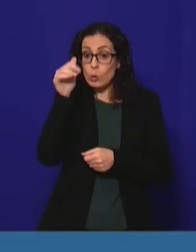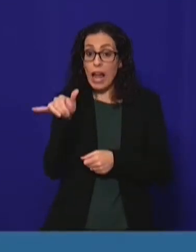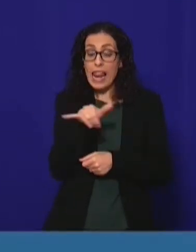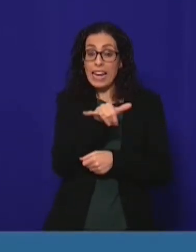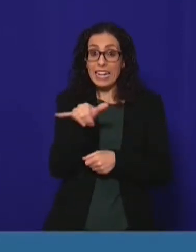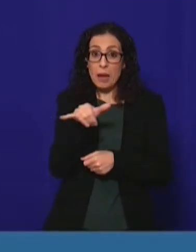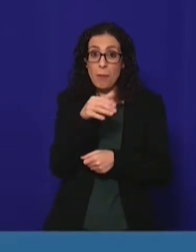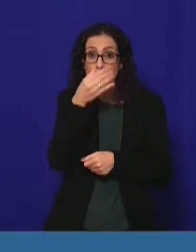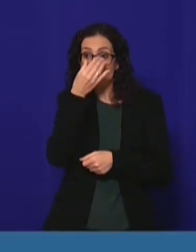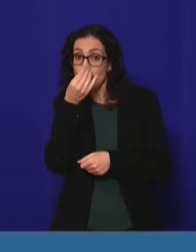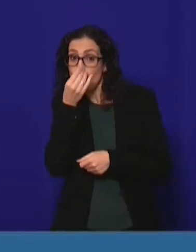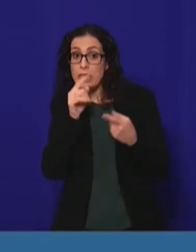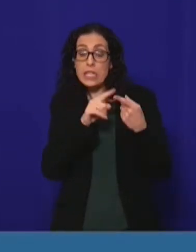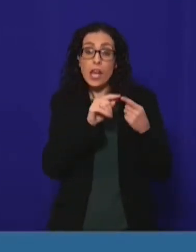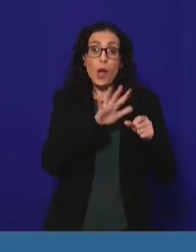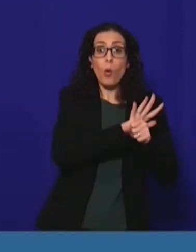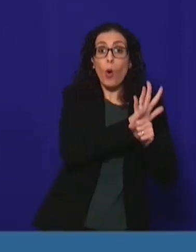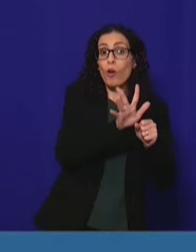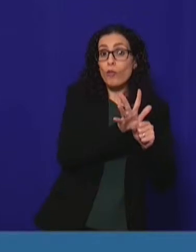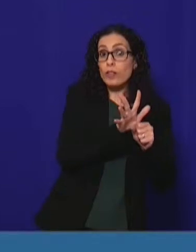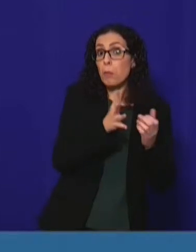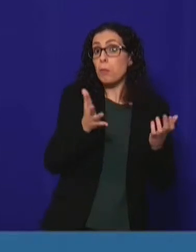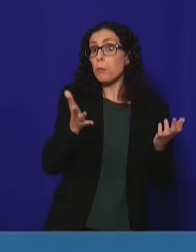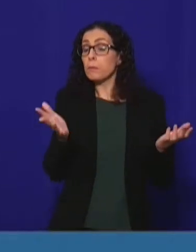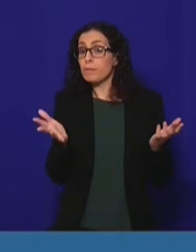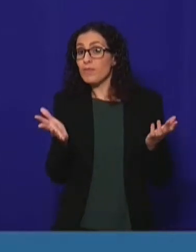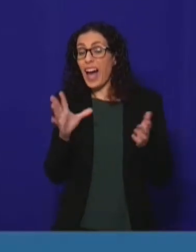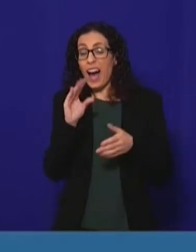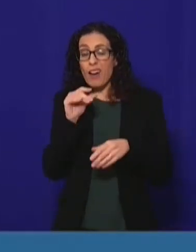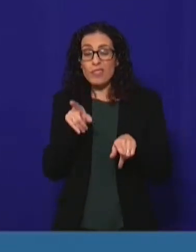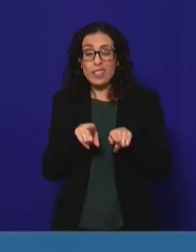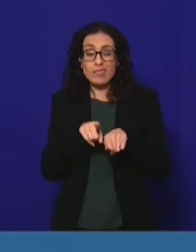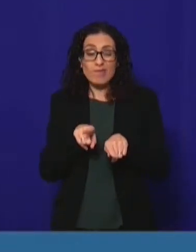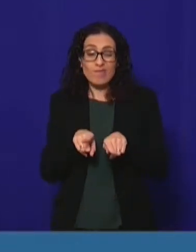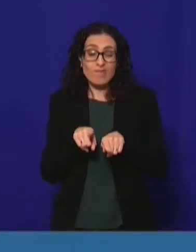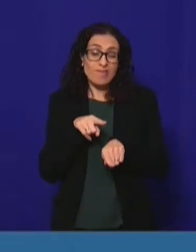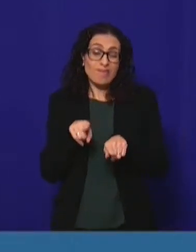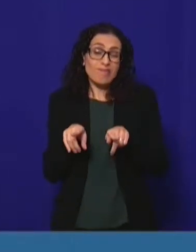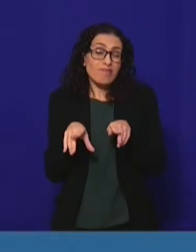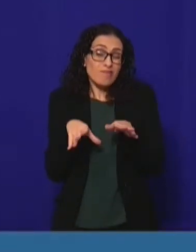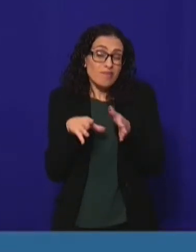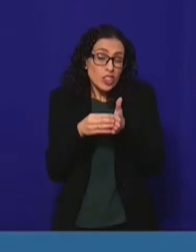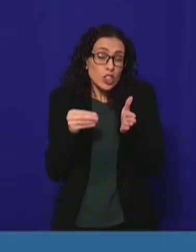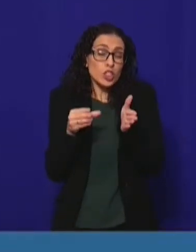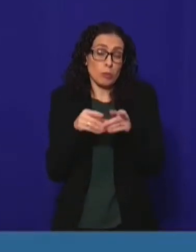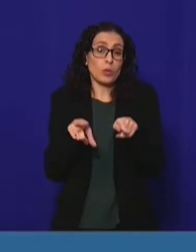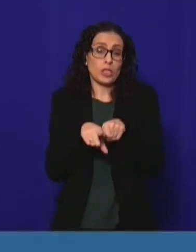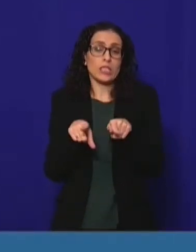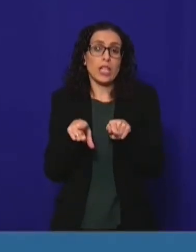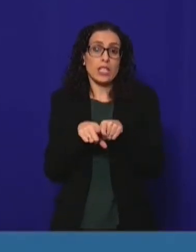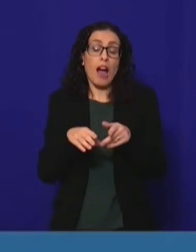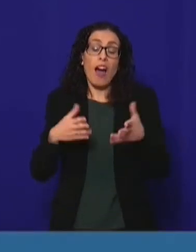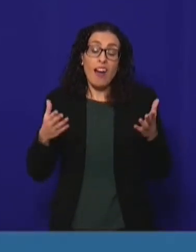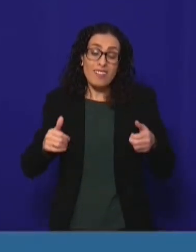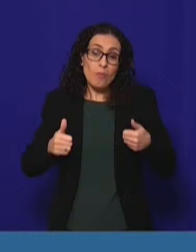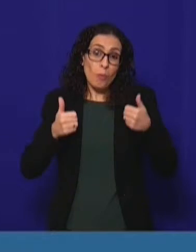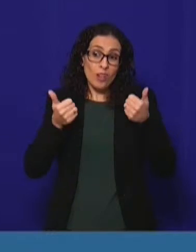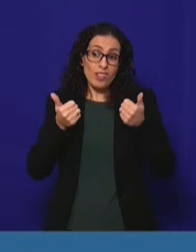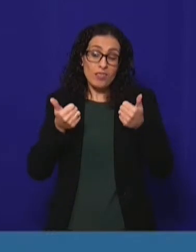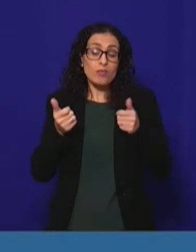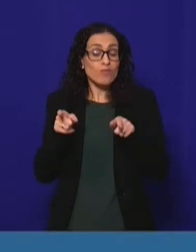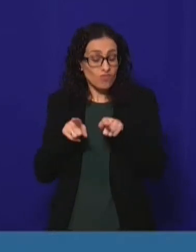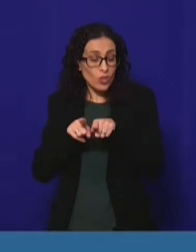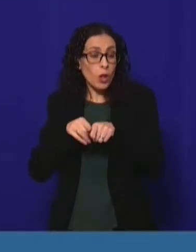tal-influenza jew ta' virusi oħrajn għaliex huma ħafna drabi li huma simili, allura l-uniku soluzzjoni hija li n-nies jittestjaw. U għalhekk